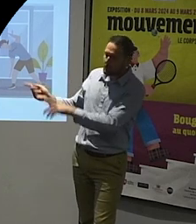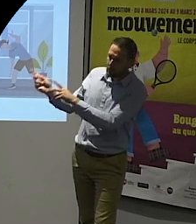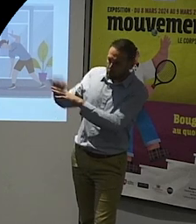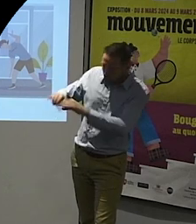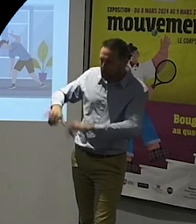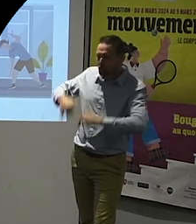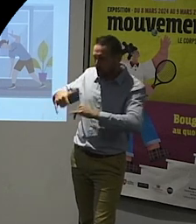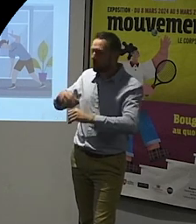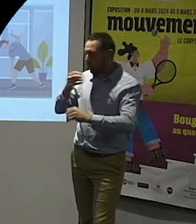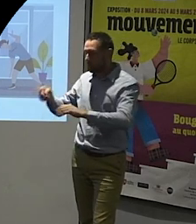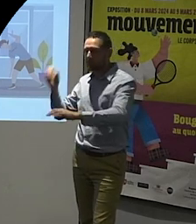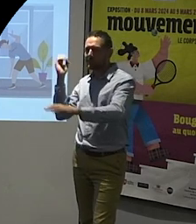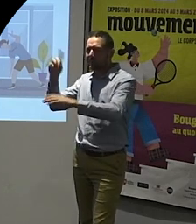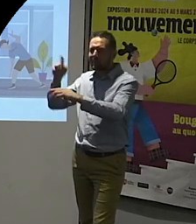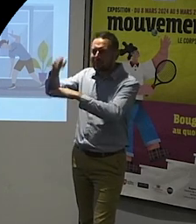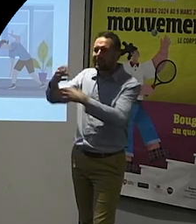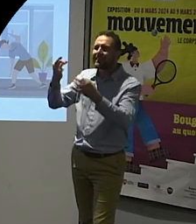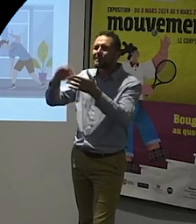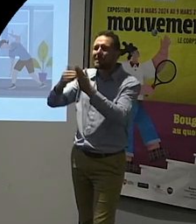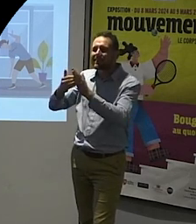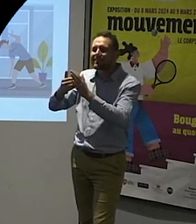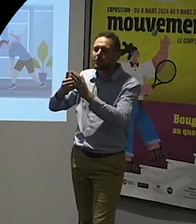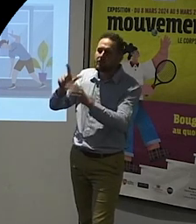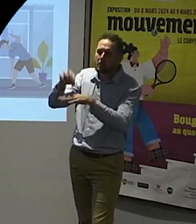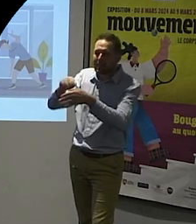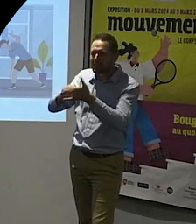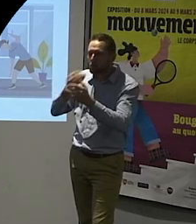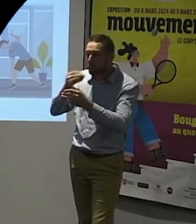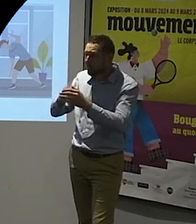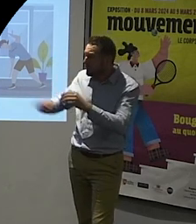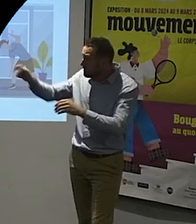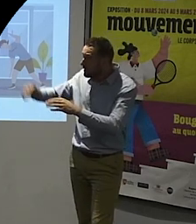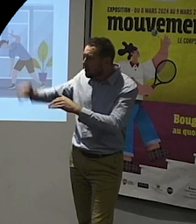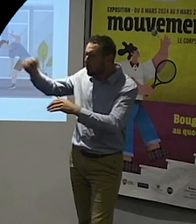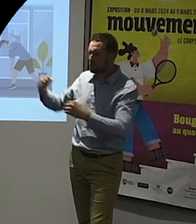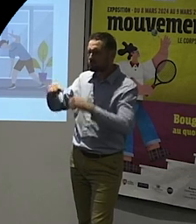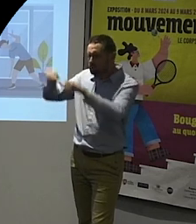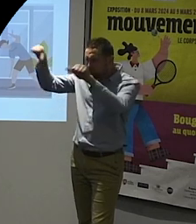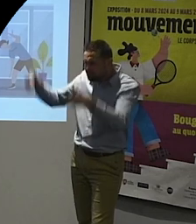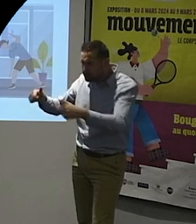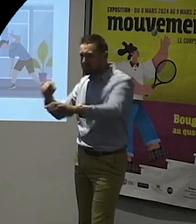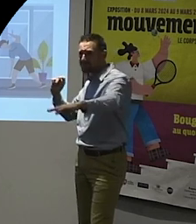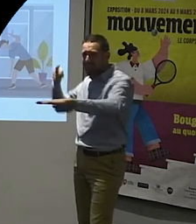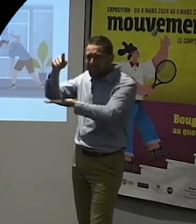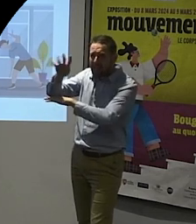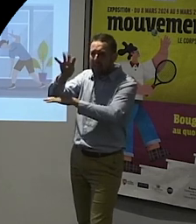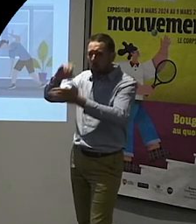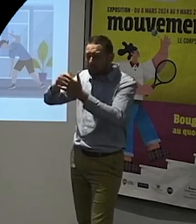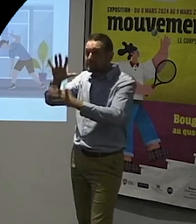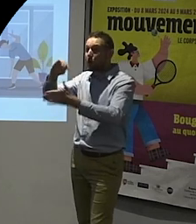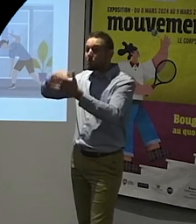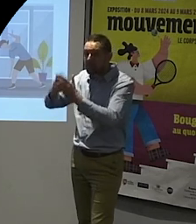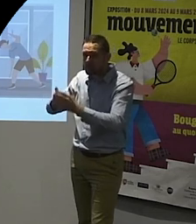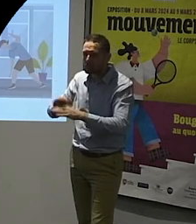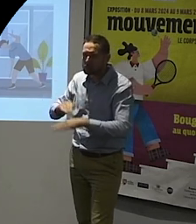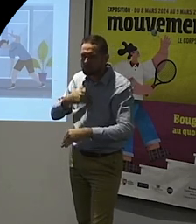15, 20 mètres, c'était bon. Mais les grands gaillards d'après, c'était 50 mètres, 40 mètres, donc évidemment, moi, c'était pas possible. Donc, j'ai